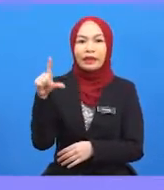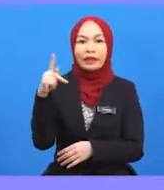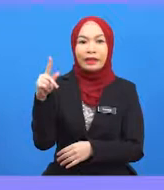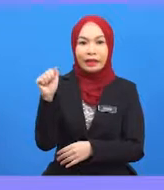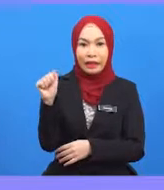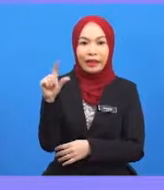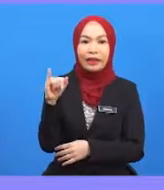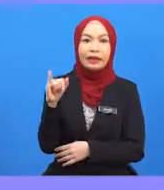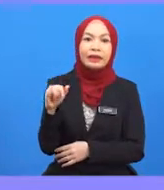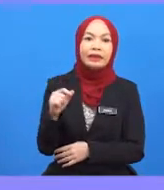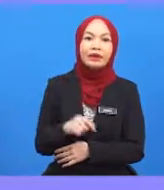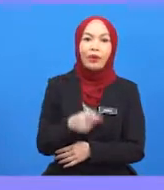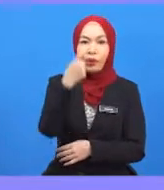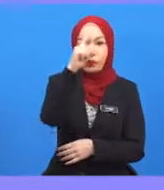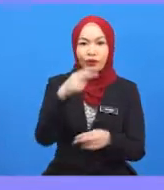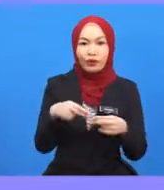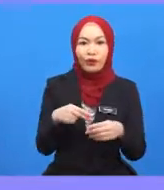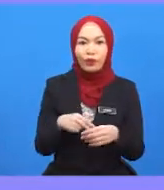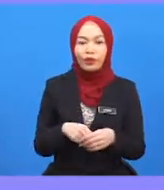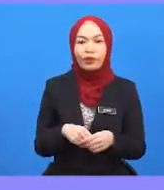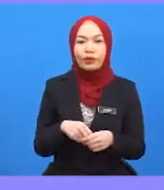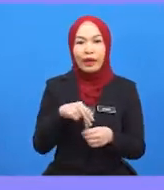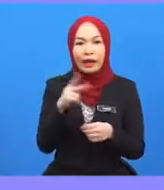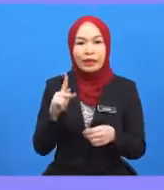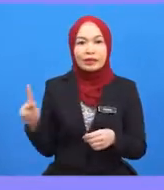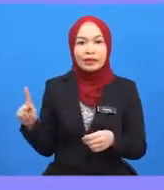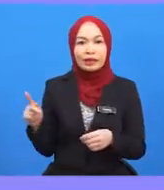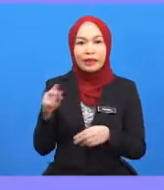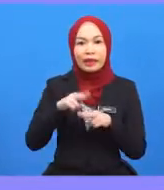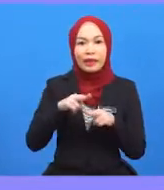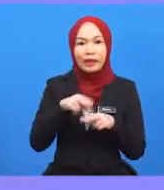air. Persamaan umumnya ialah